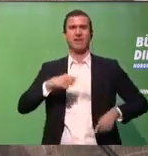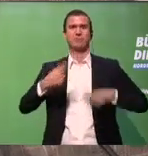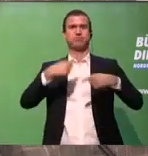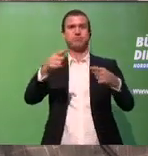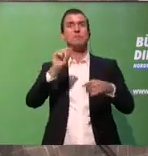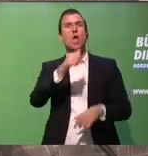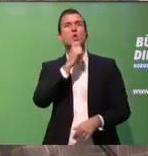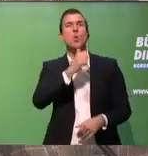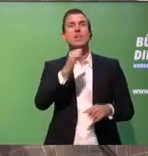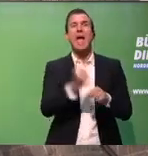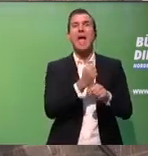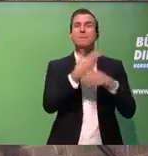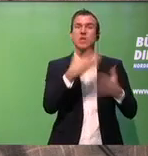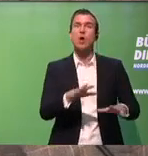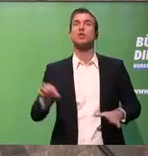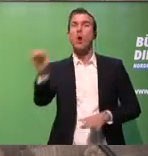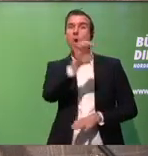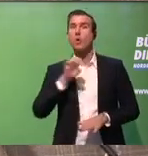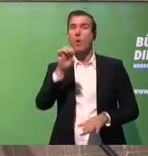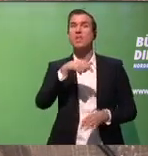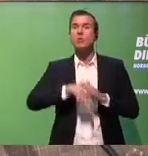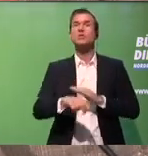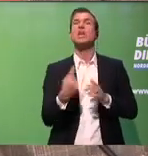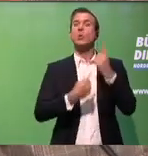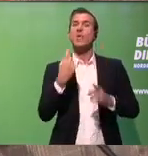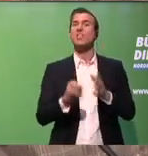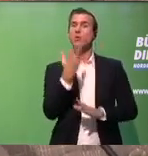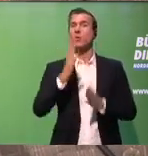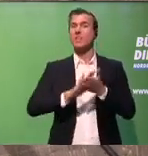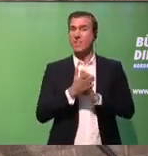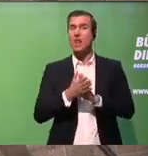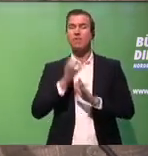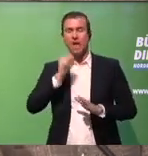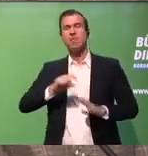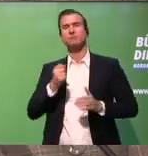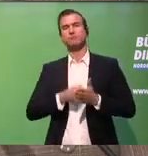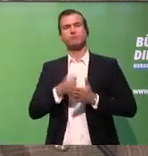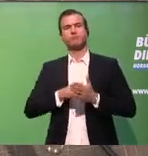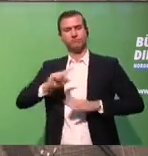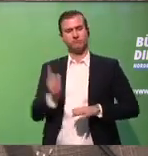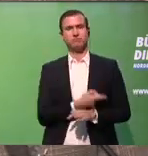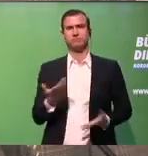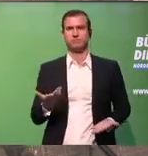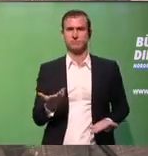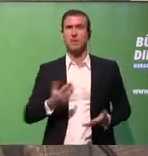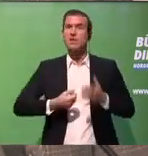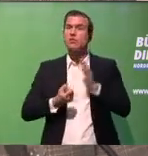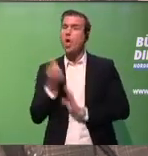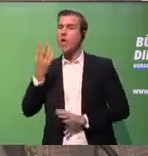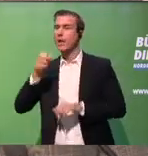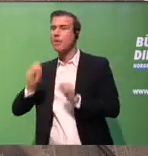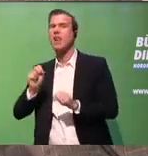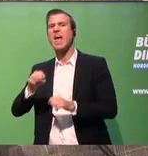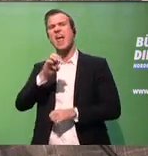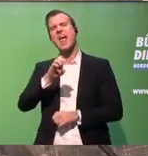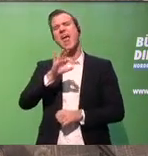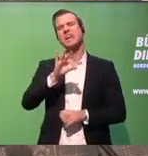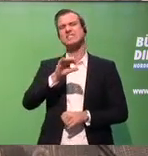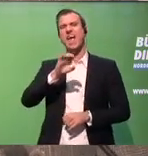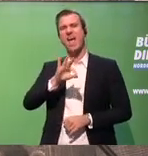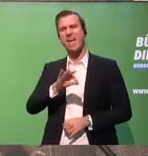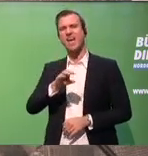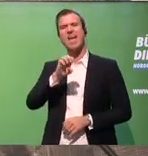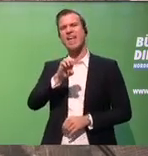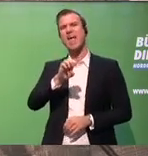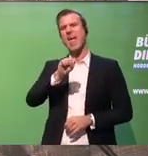wir die Jugendarbeitslosigkeit in Europa mit dem Green New Deal bekämpfen, auch indem wir die neuen Möglichkeiten nutzen, ESF und